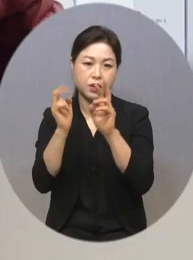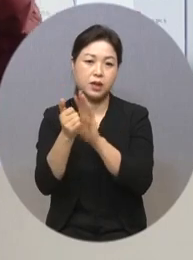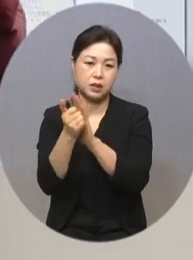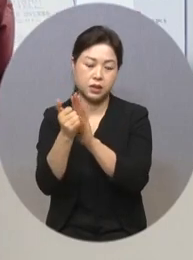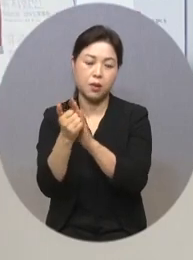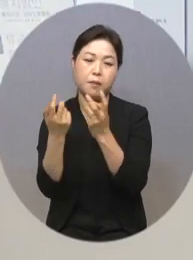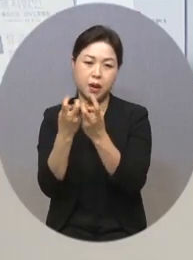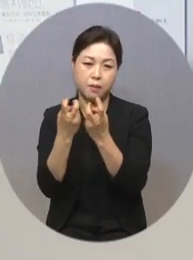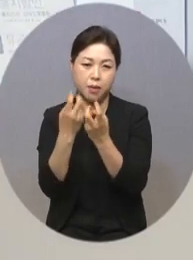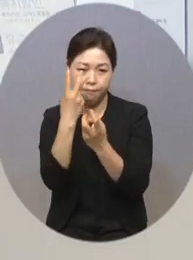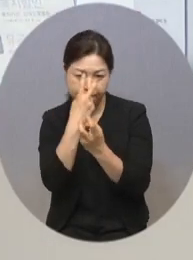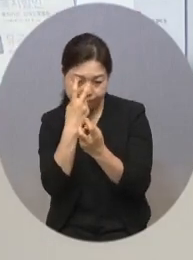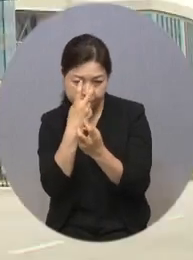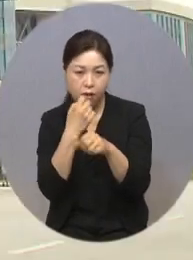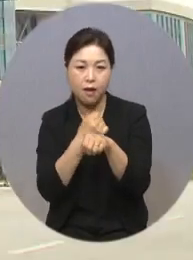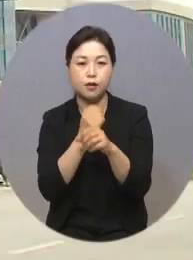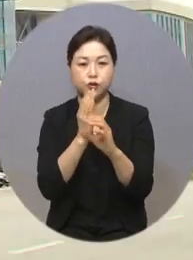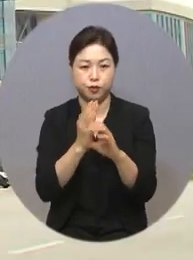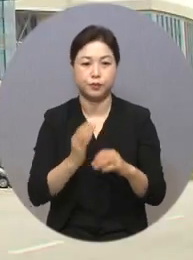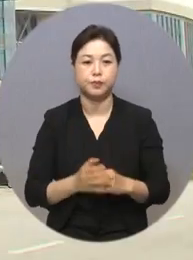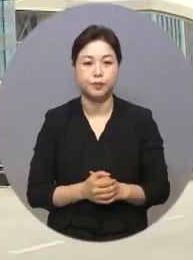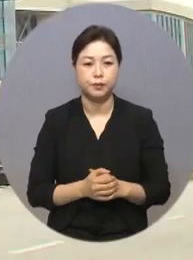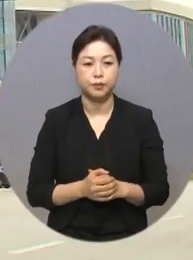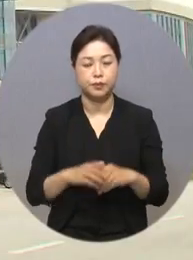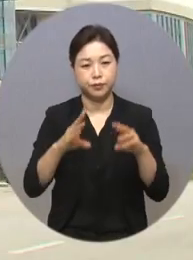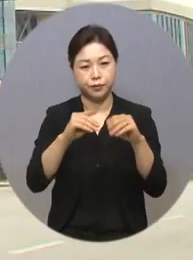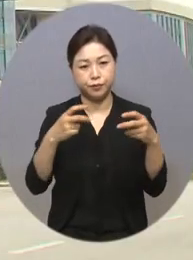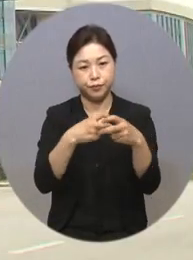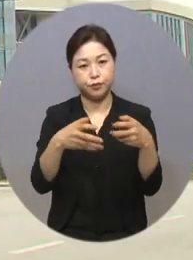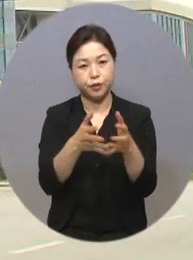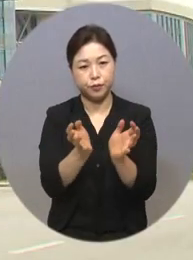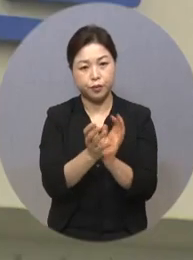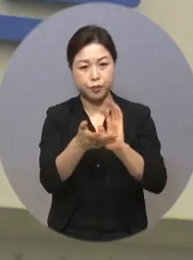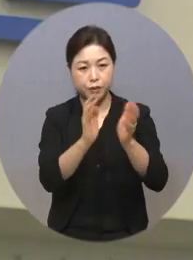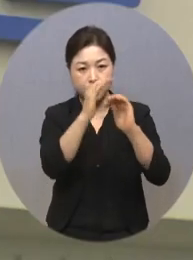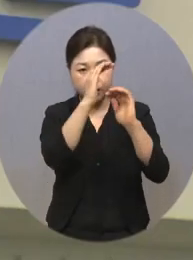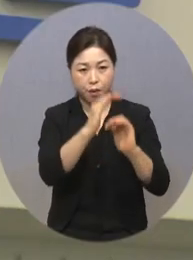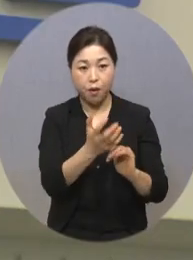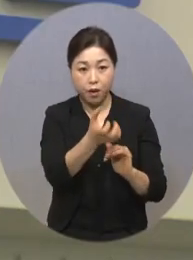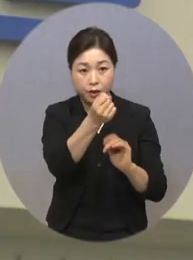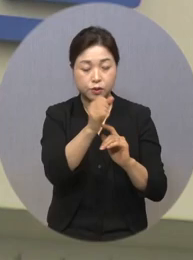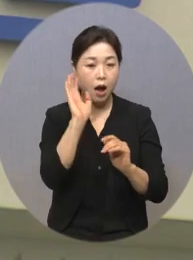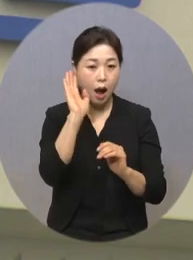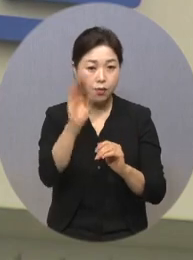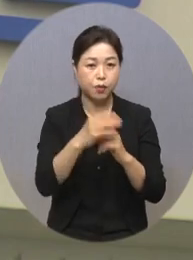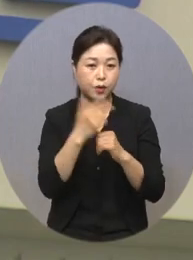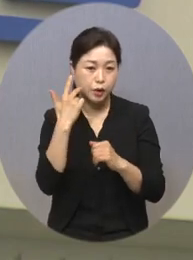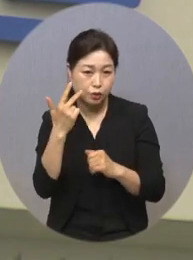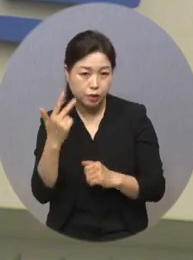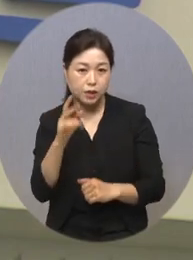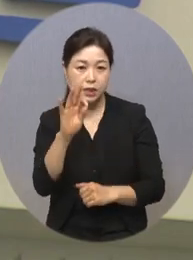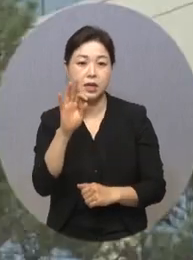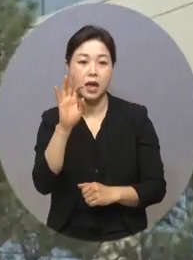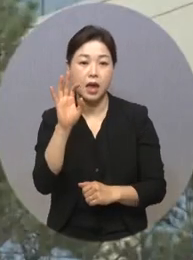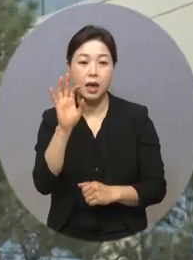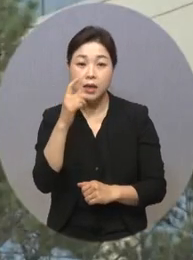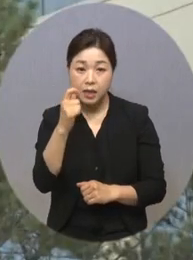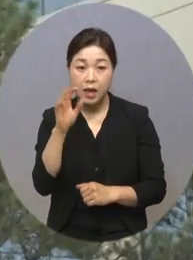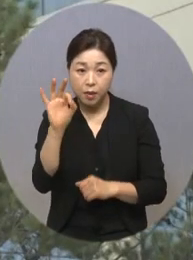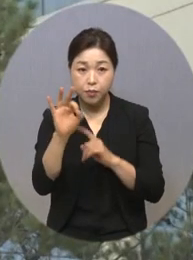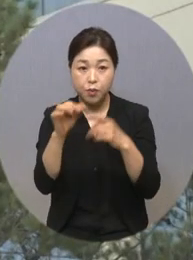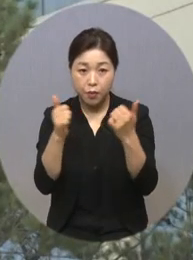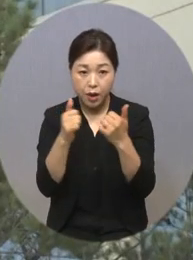검토해 나갈 계획입니다. 국토부는 이날 논의된 과제를 중심으로 앞으로 매주 TF 회의와 긴밀한 물가